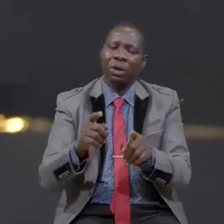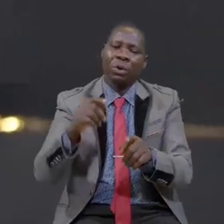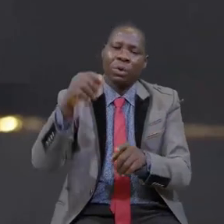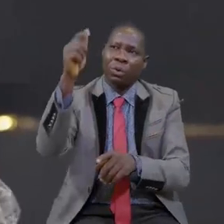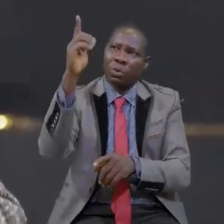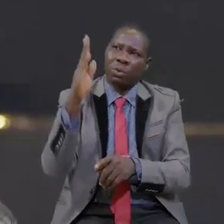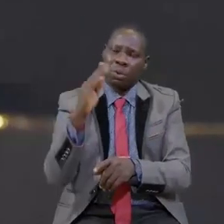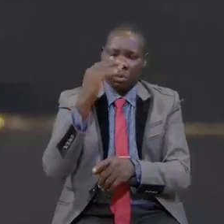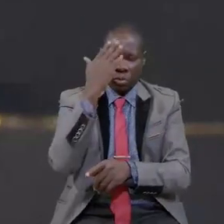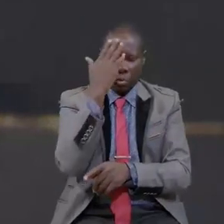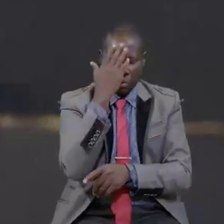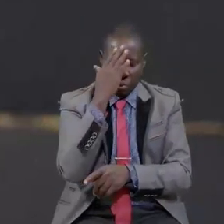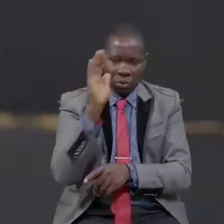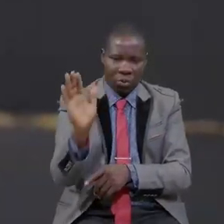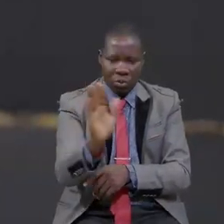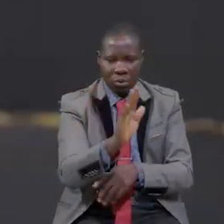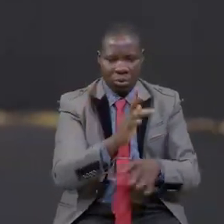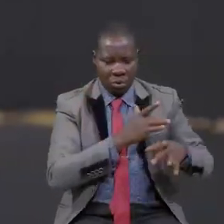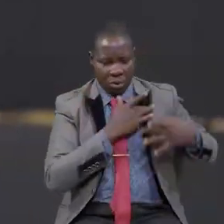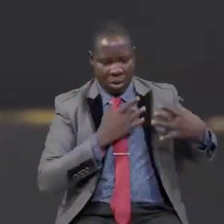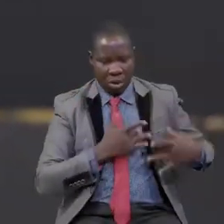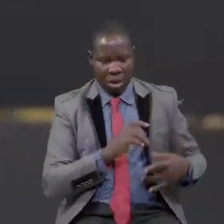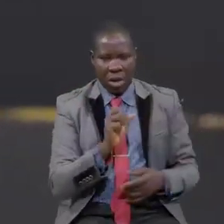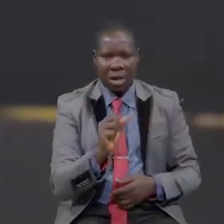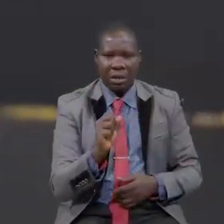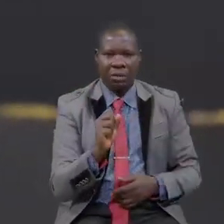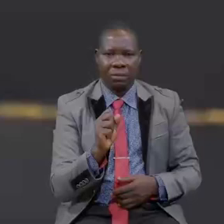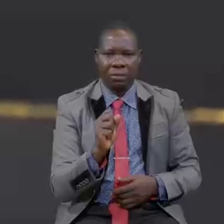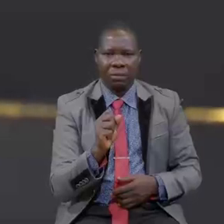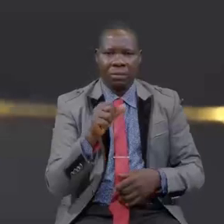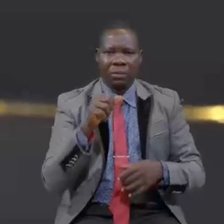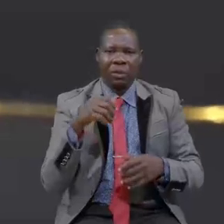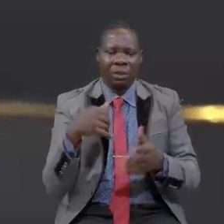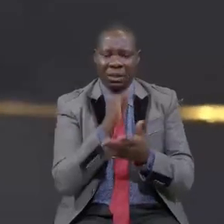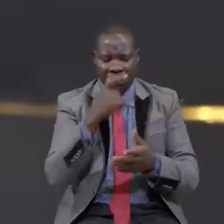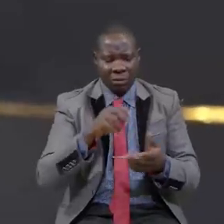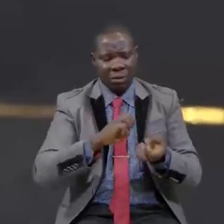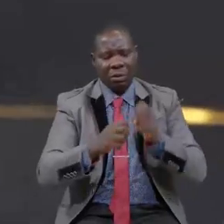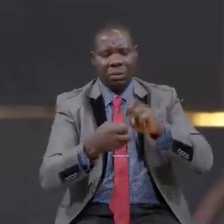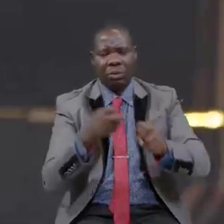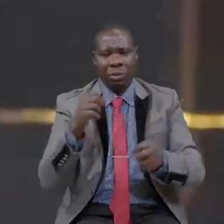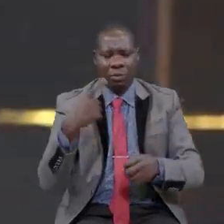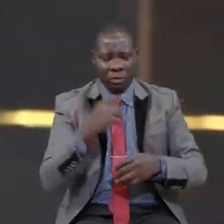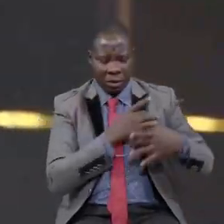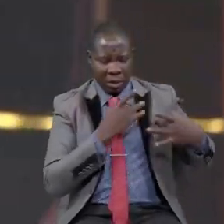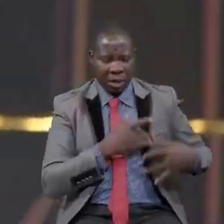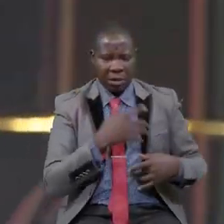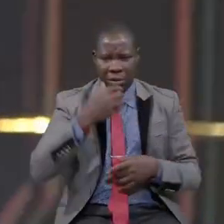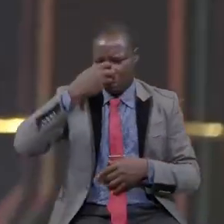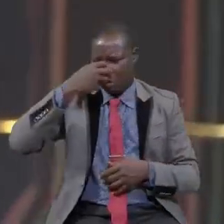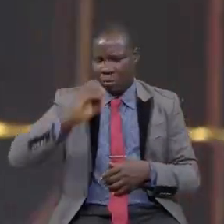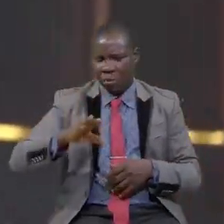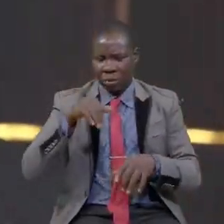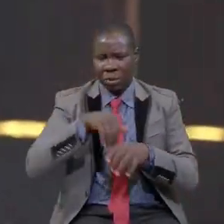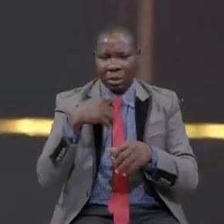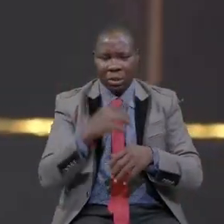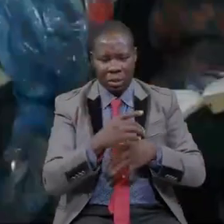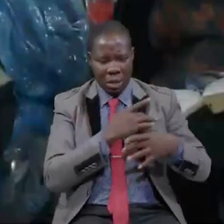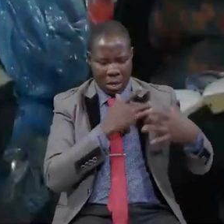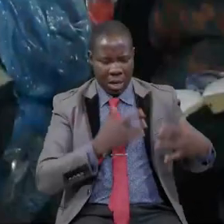vos cœurs. C'est le problème du cœur. C'est la pollution dans le cœur.